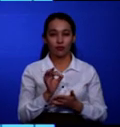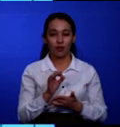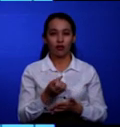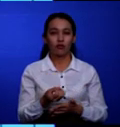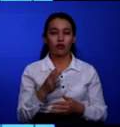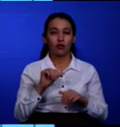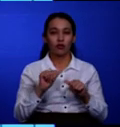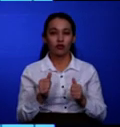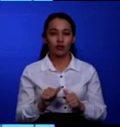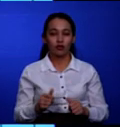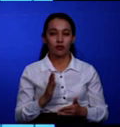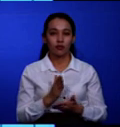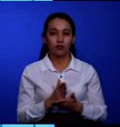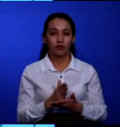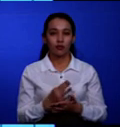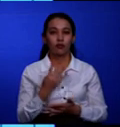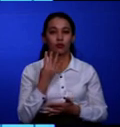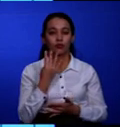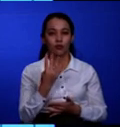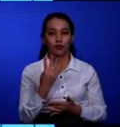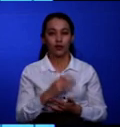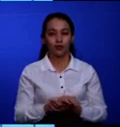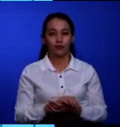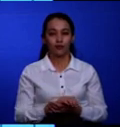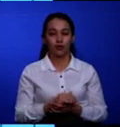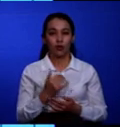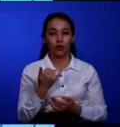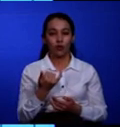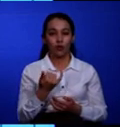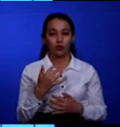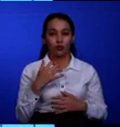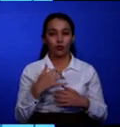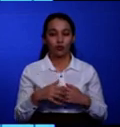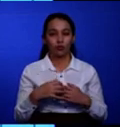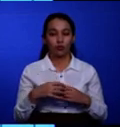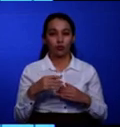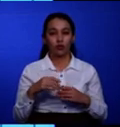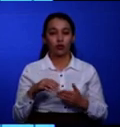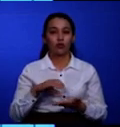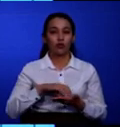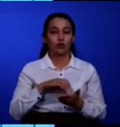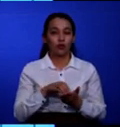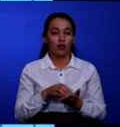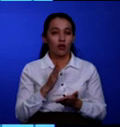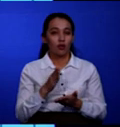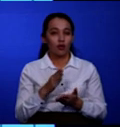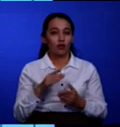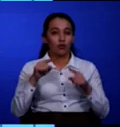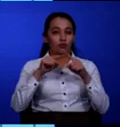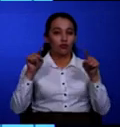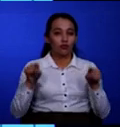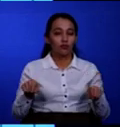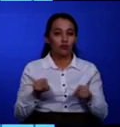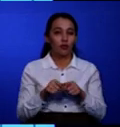shakl berilgan? 4 ta. Bu shakllar orasida 4 burchaklar ko'pmi yoki to'g'ri 4 burchaklar